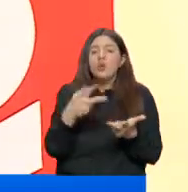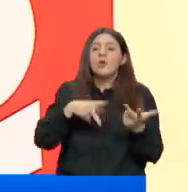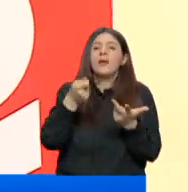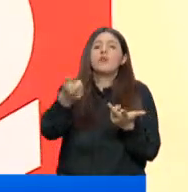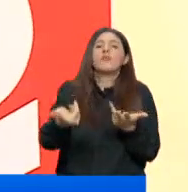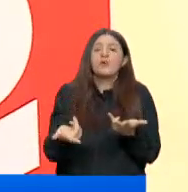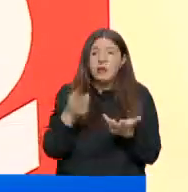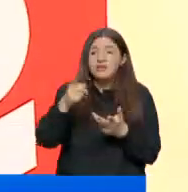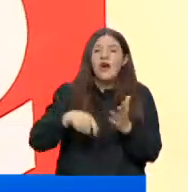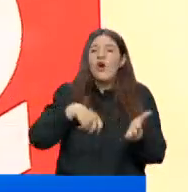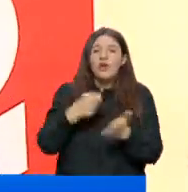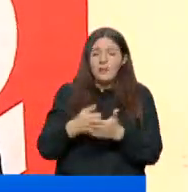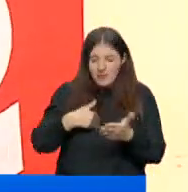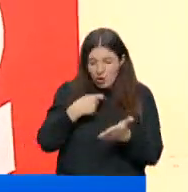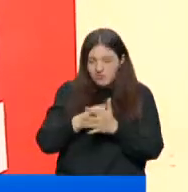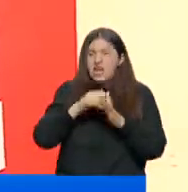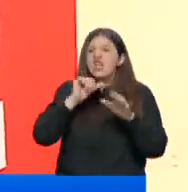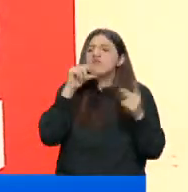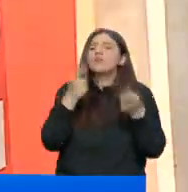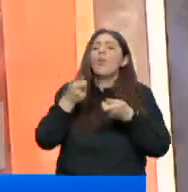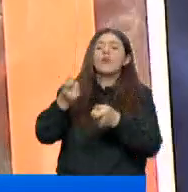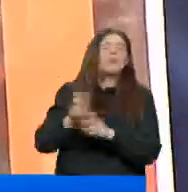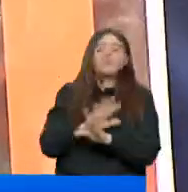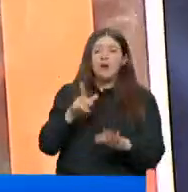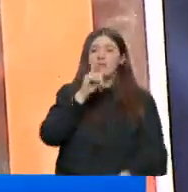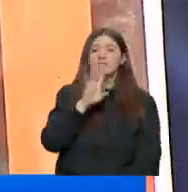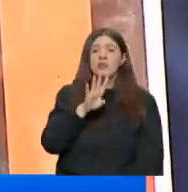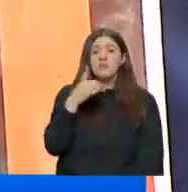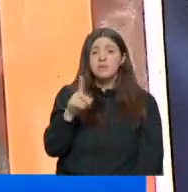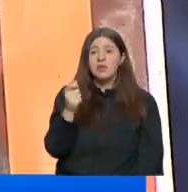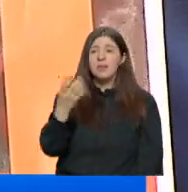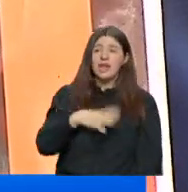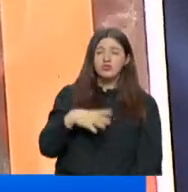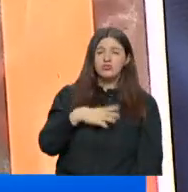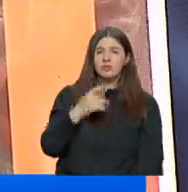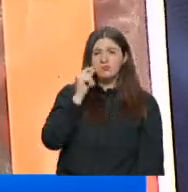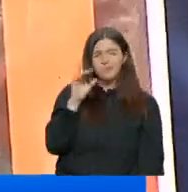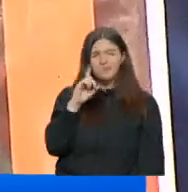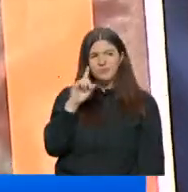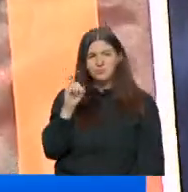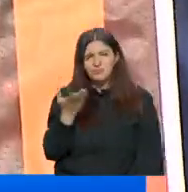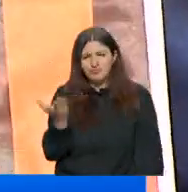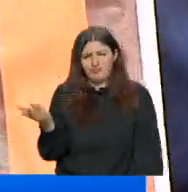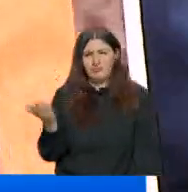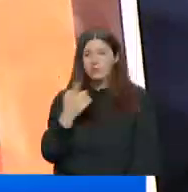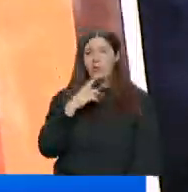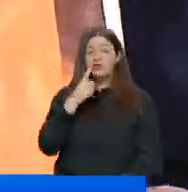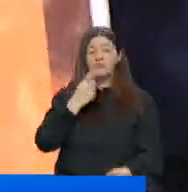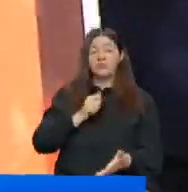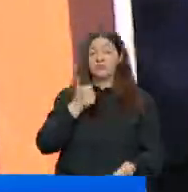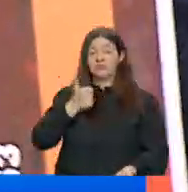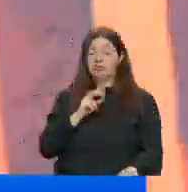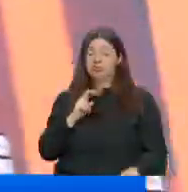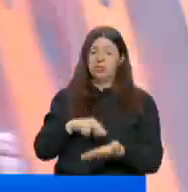parası ödemiyor, sizin ödediğiniz, benim ödediğim hiçbir şey ödemiyor. 140 bin lira para istiyor. İnsanlarda bir tepki oldu. Cumhurbaşkanı çıktı